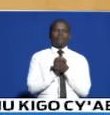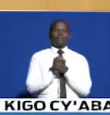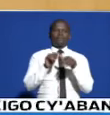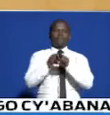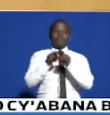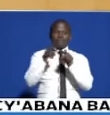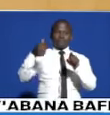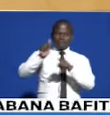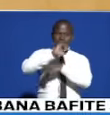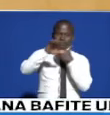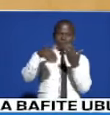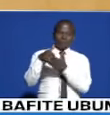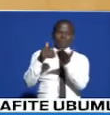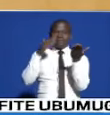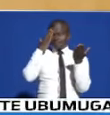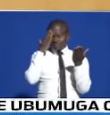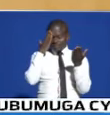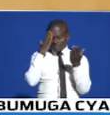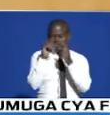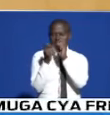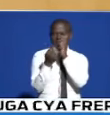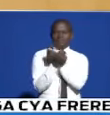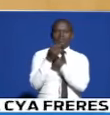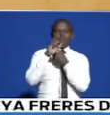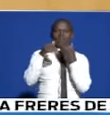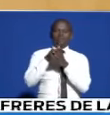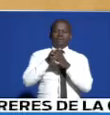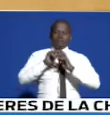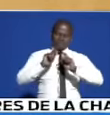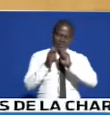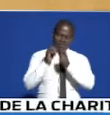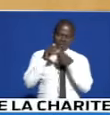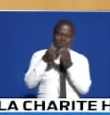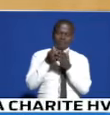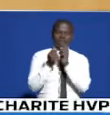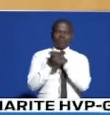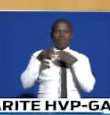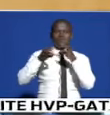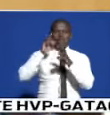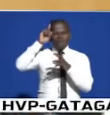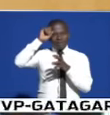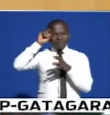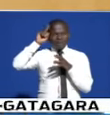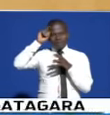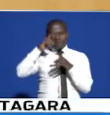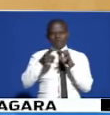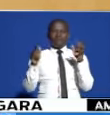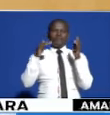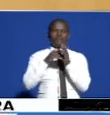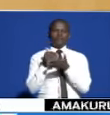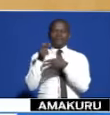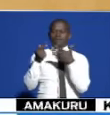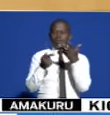mwese mubizi, impinduka cyangwa amavugurura yose akenera guhindura imitekerereze kandi